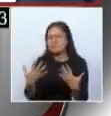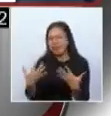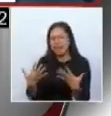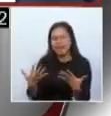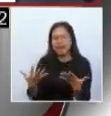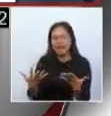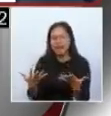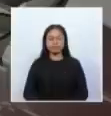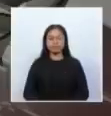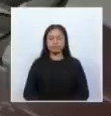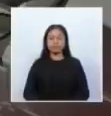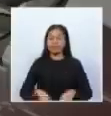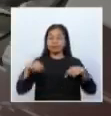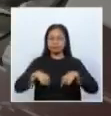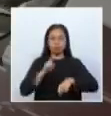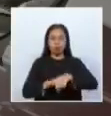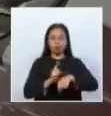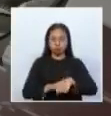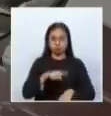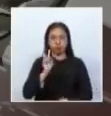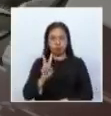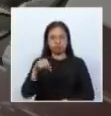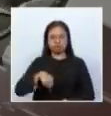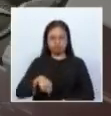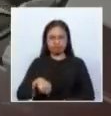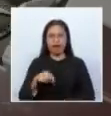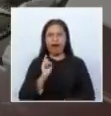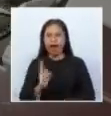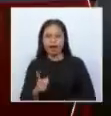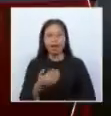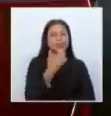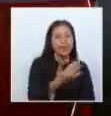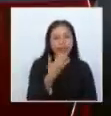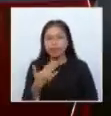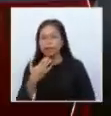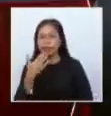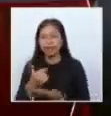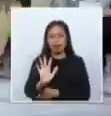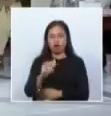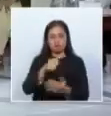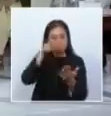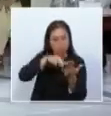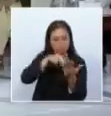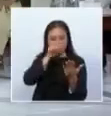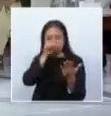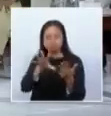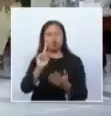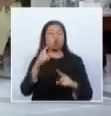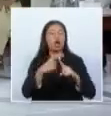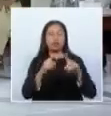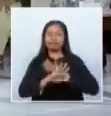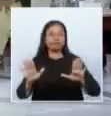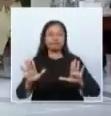memang kebanyakan dari pendukung Pak Prabowo. Jadi kira-kira pendukung Prabowo berharapnya